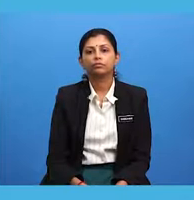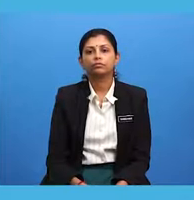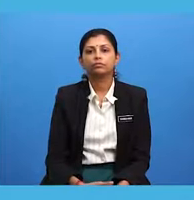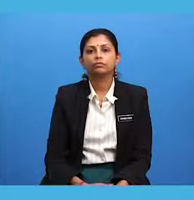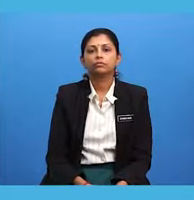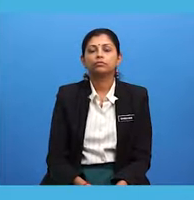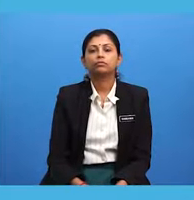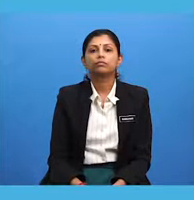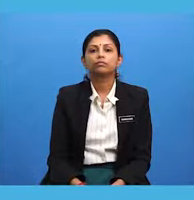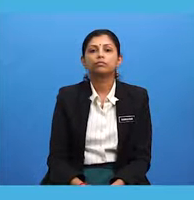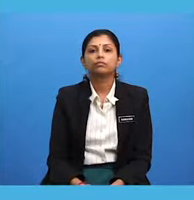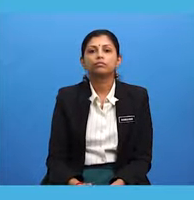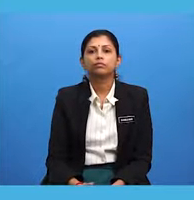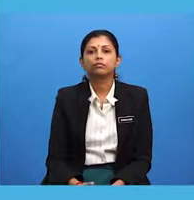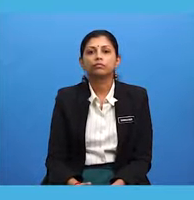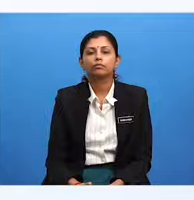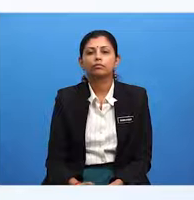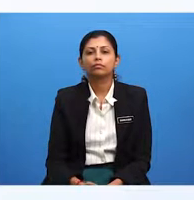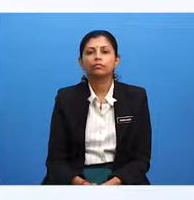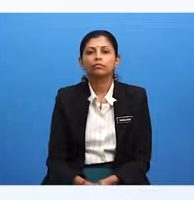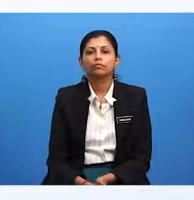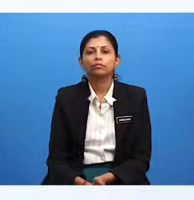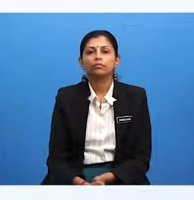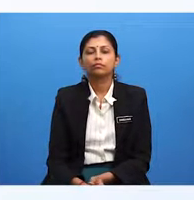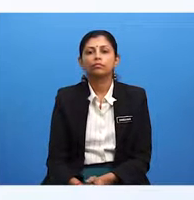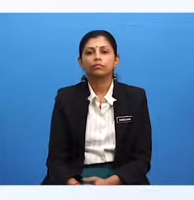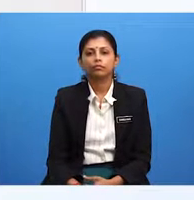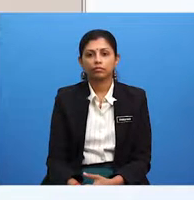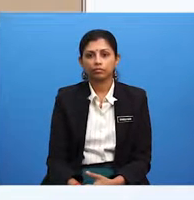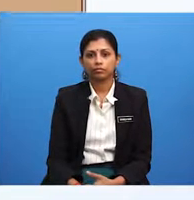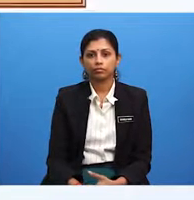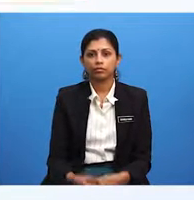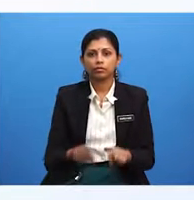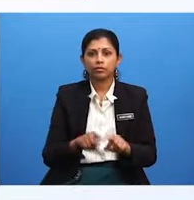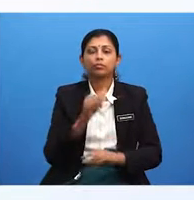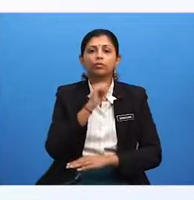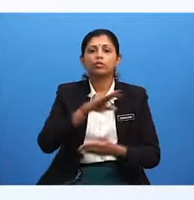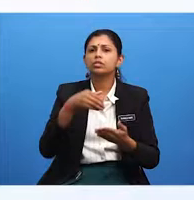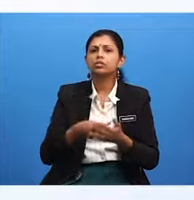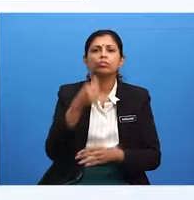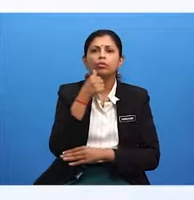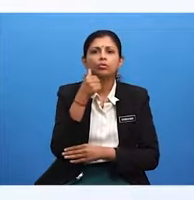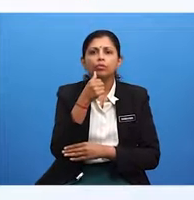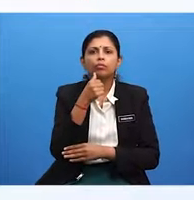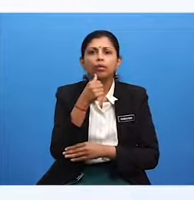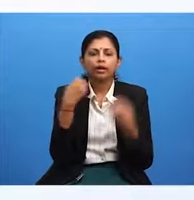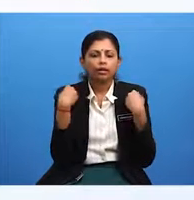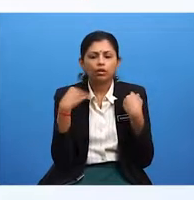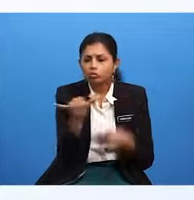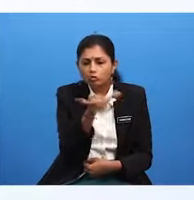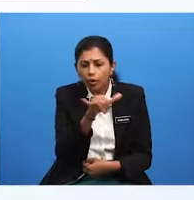emosi dan mental. Tetapi, bukan semua perempuan akan